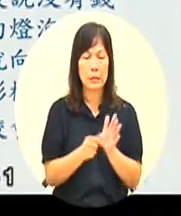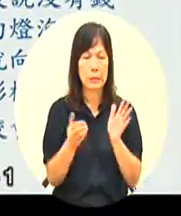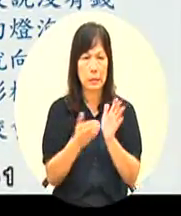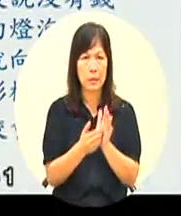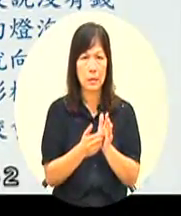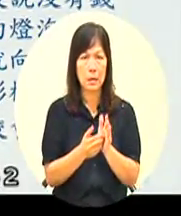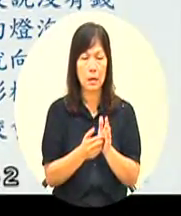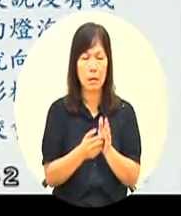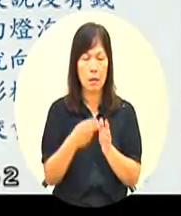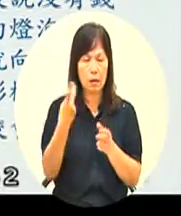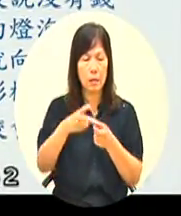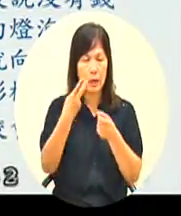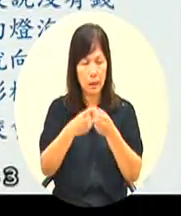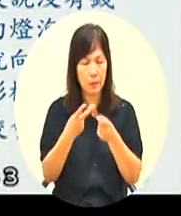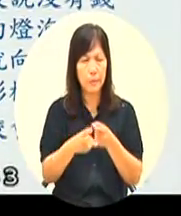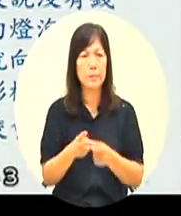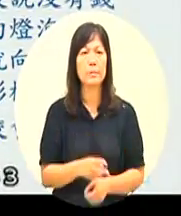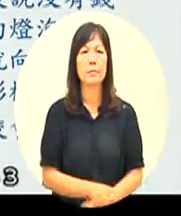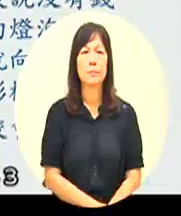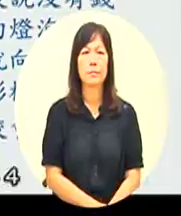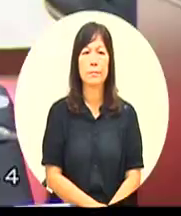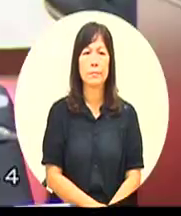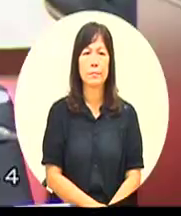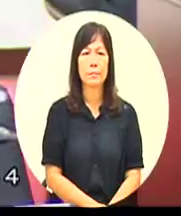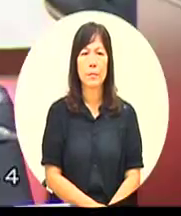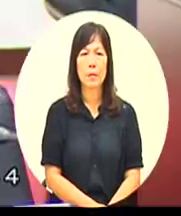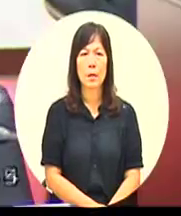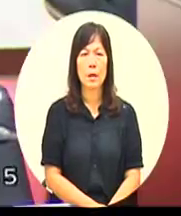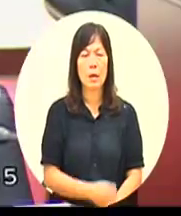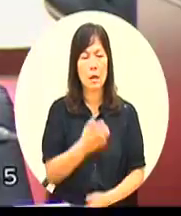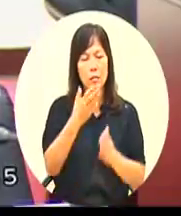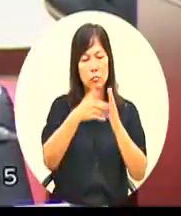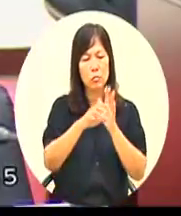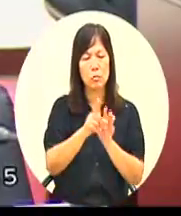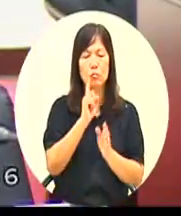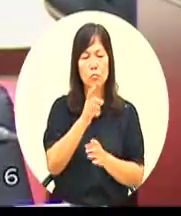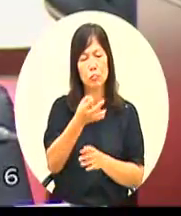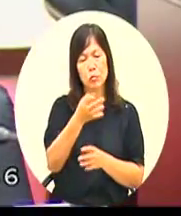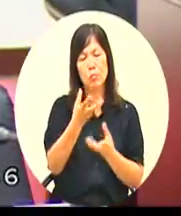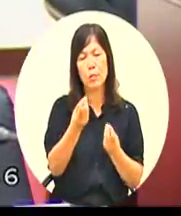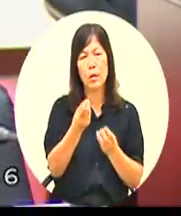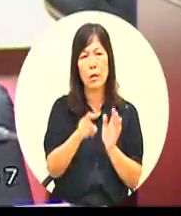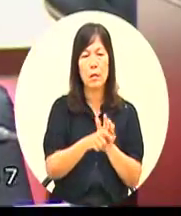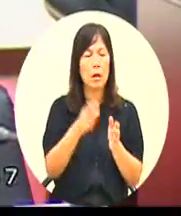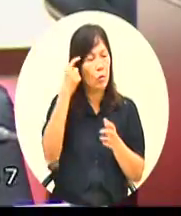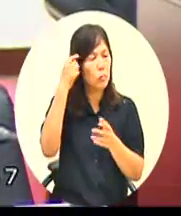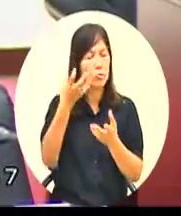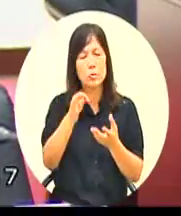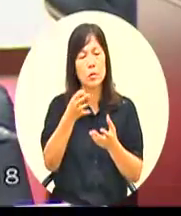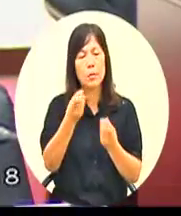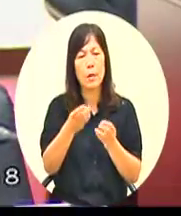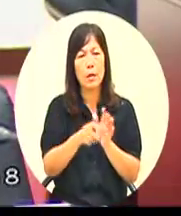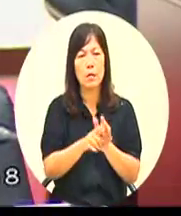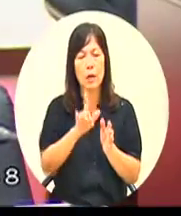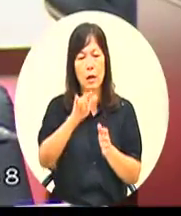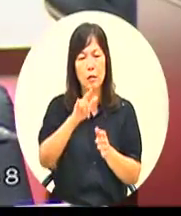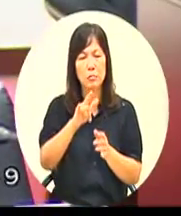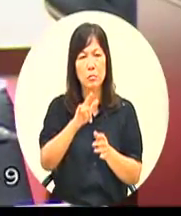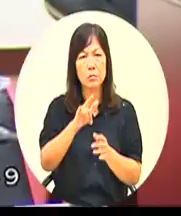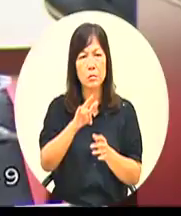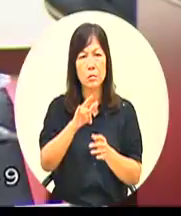两分钟，谢谢。 谢谢。结果学校说没有经费他没有预算，所以老师就只